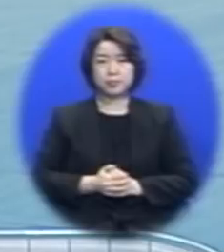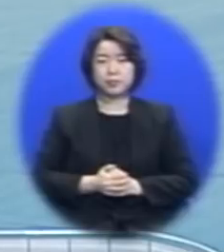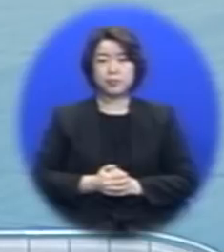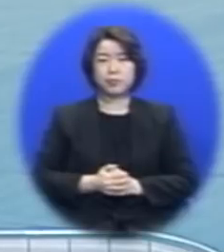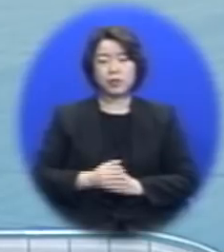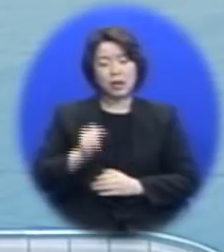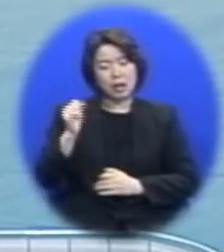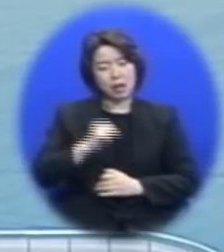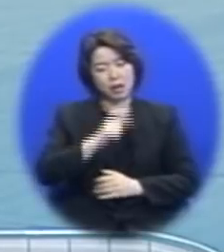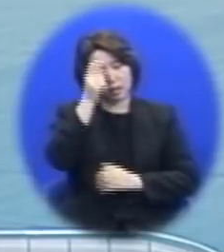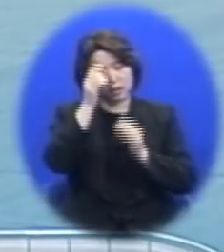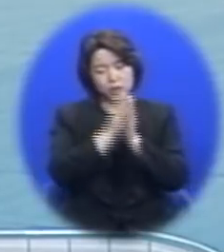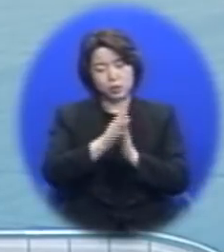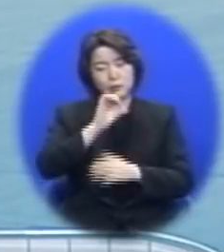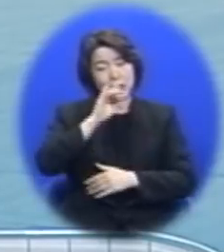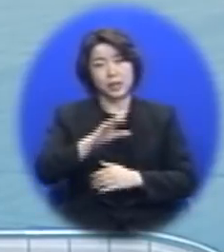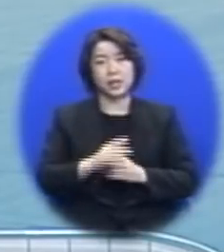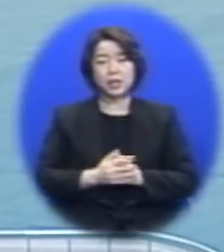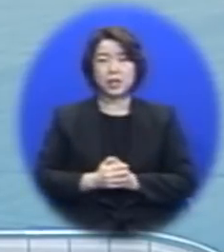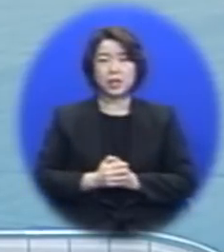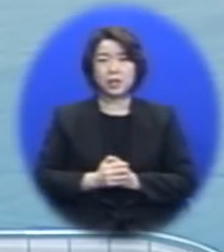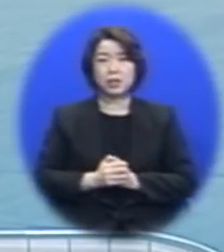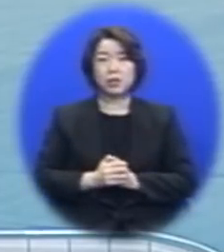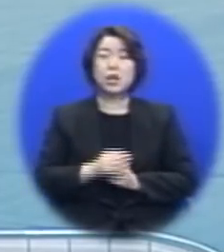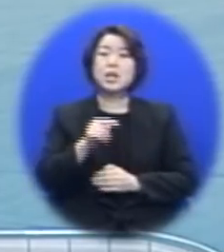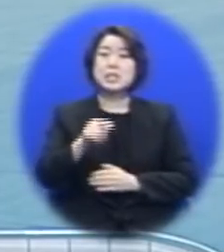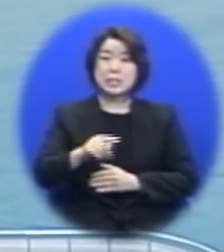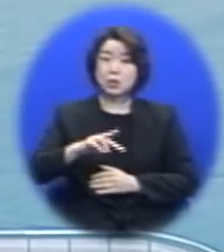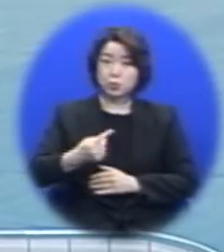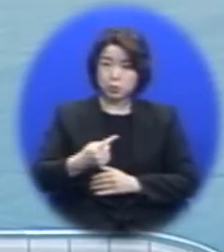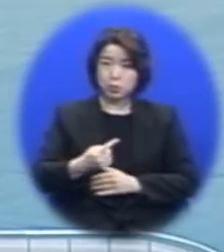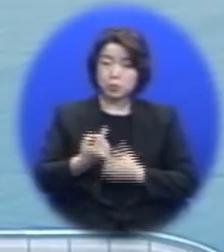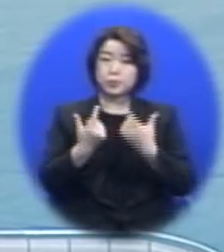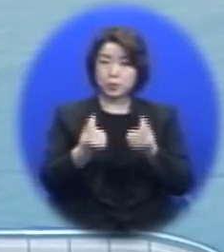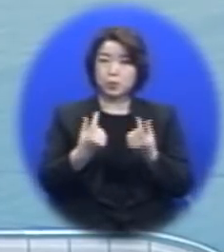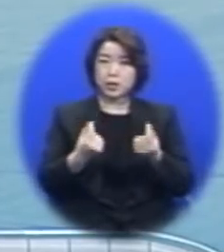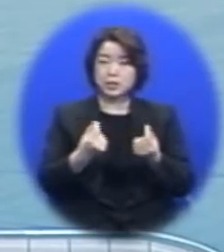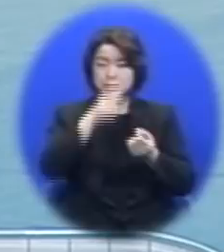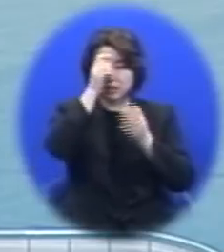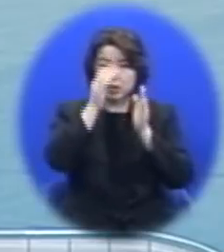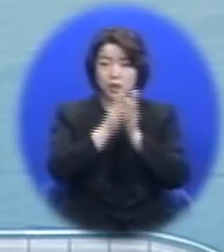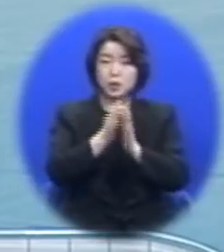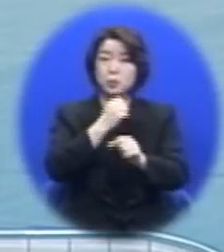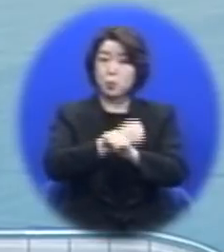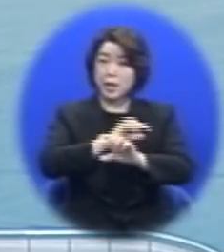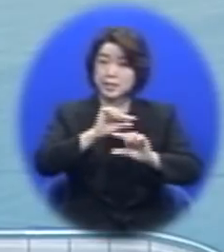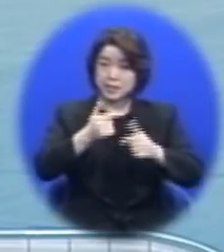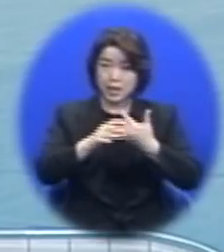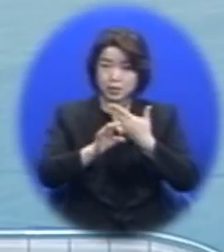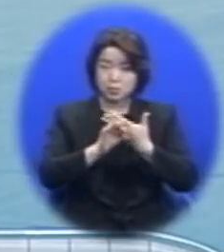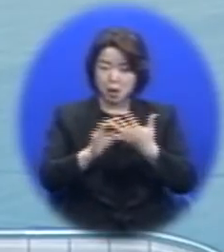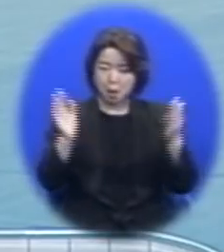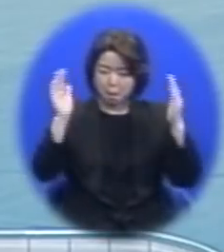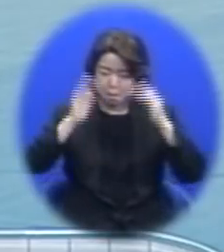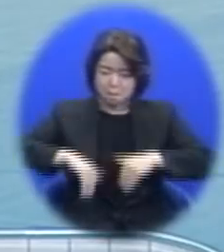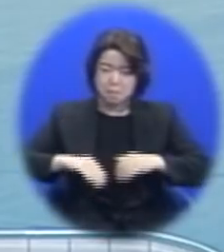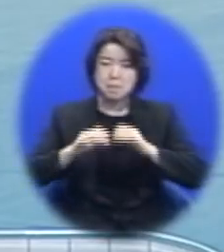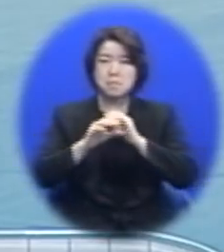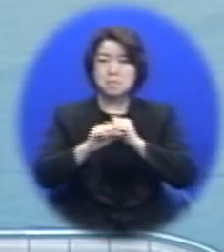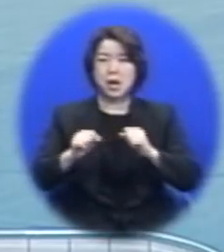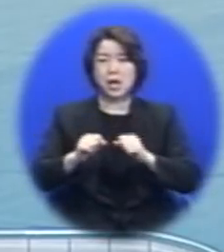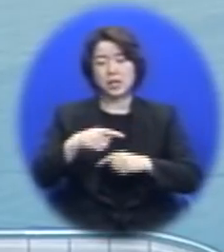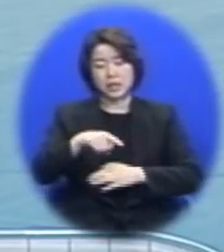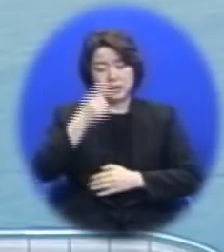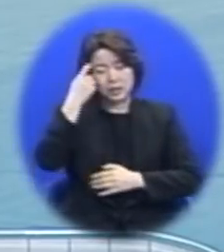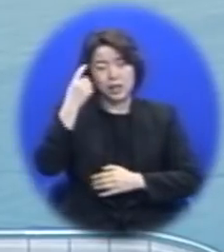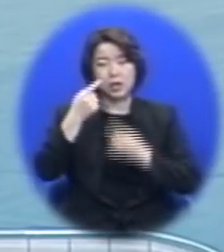아유, 기도가 안 돼. 그것도 역시 기도 안 하면 망한다는 생각이 분명치 않아서 그런